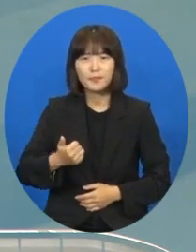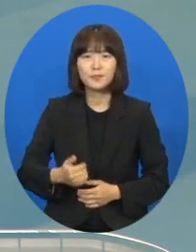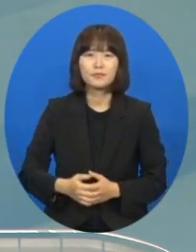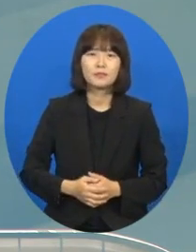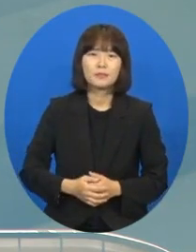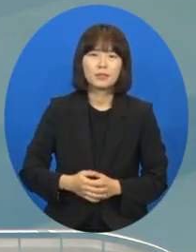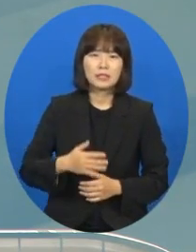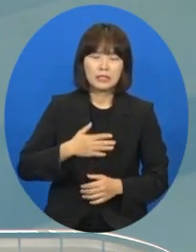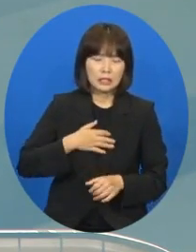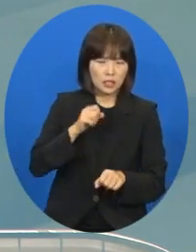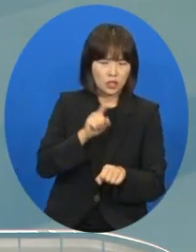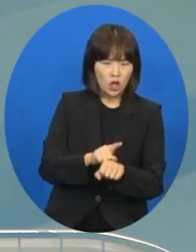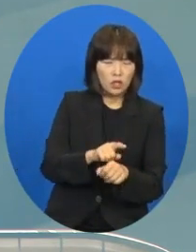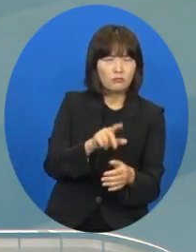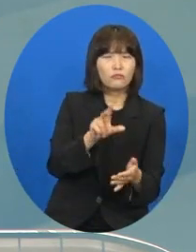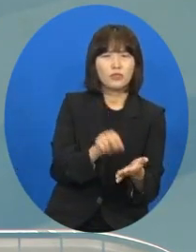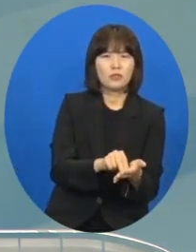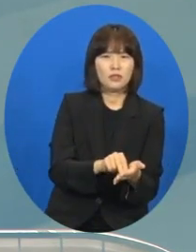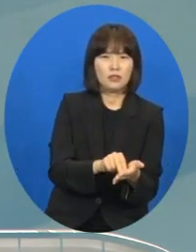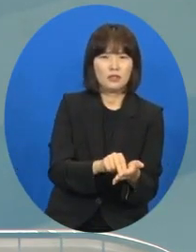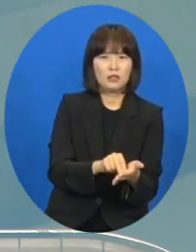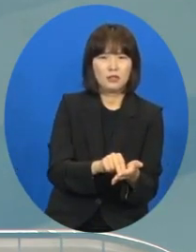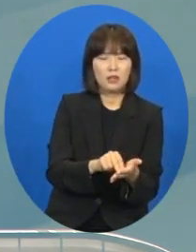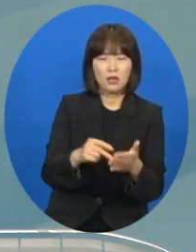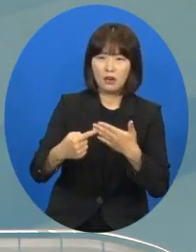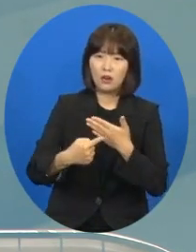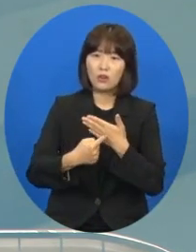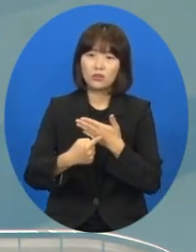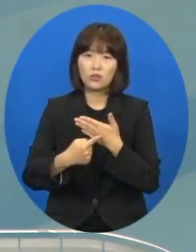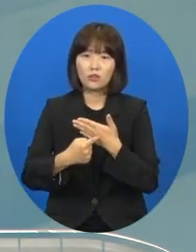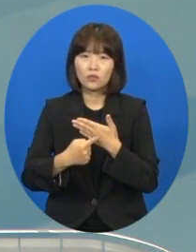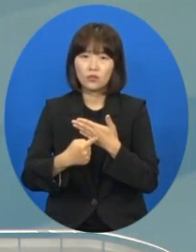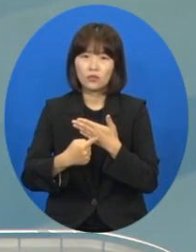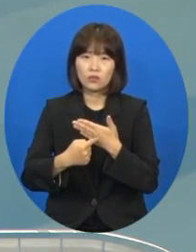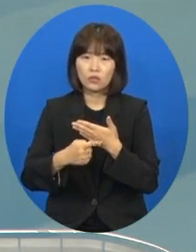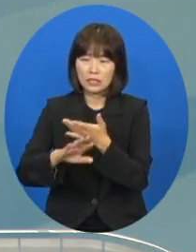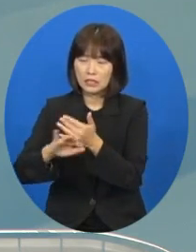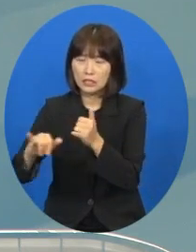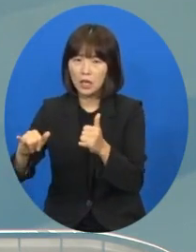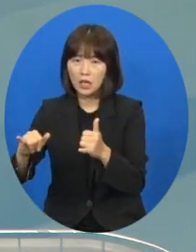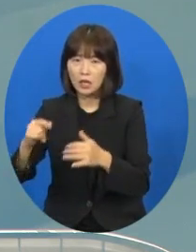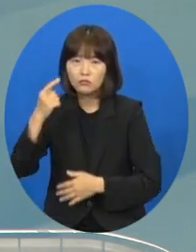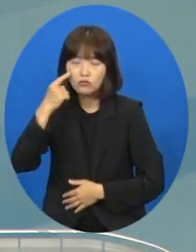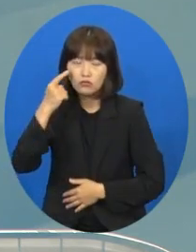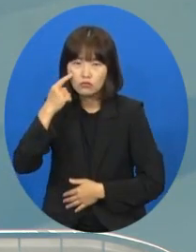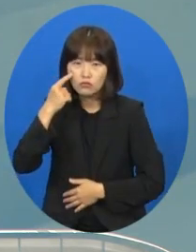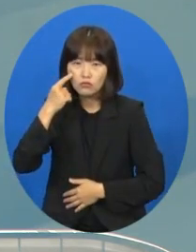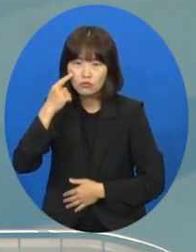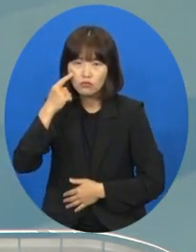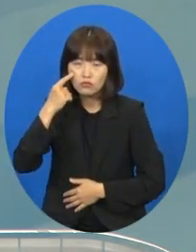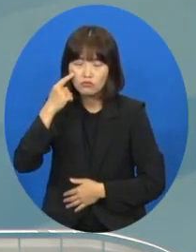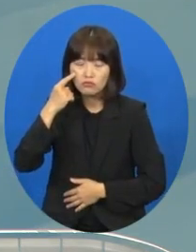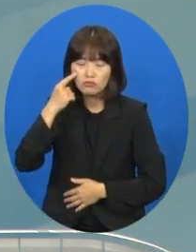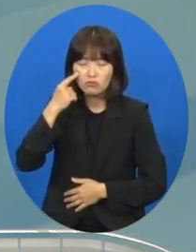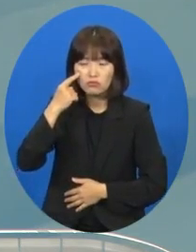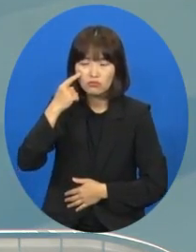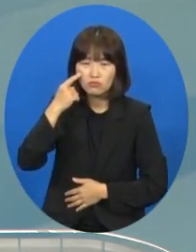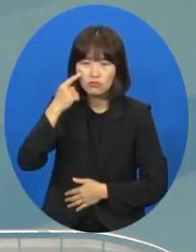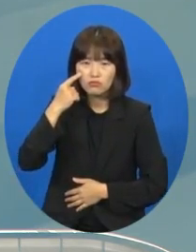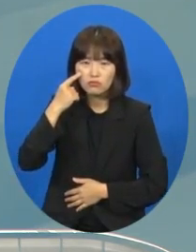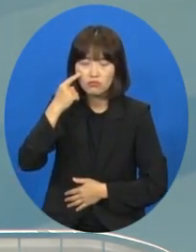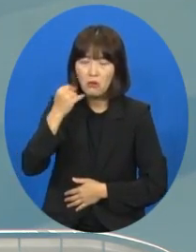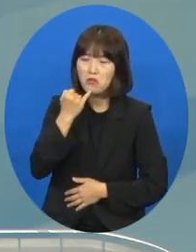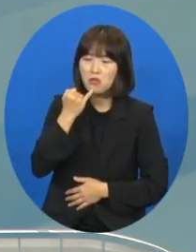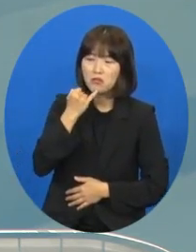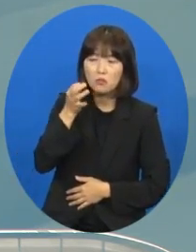제 성격적인 문제, 겉으로는 사람들의 눈을 얼마든지 뭐 괜찮은 사람처럼 보이게 할